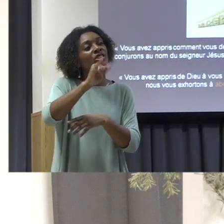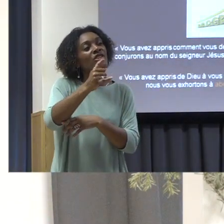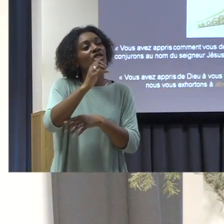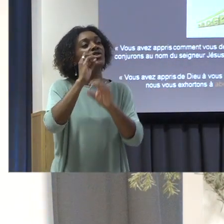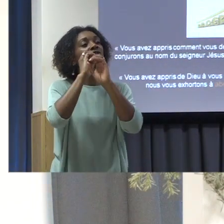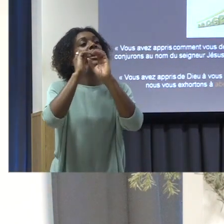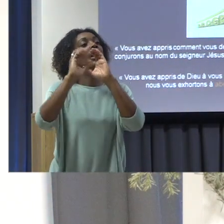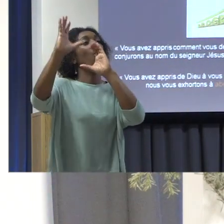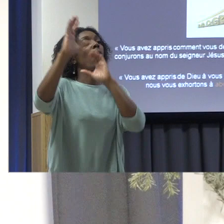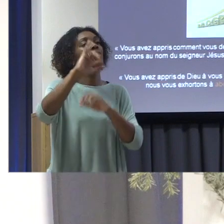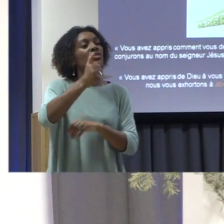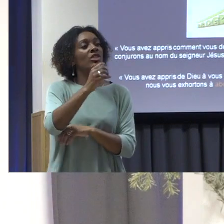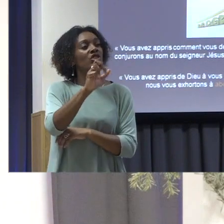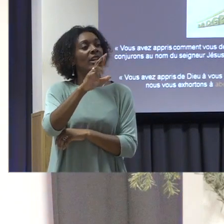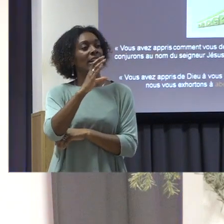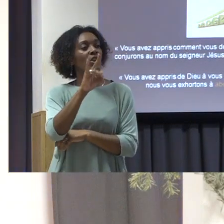agressé.